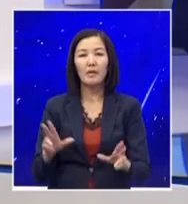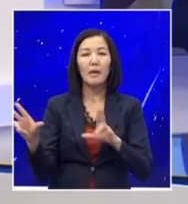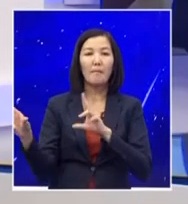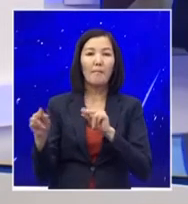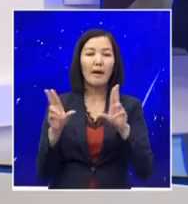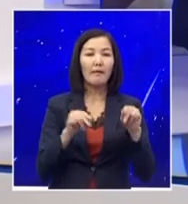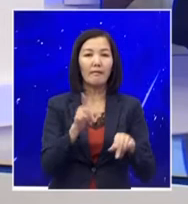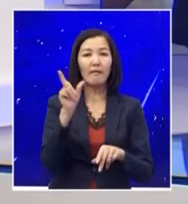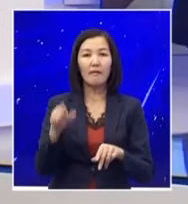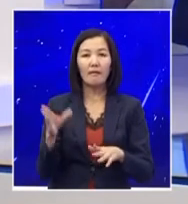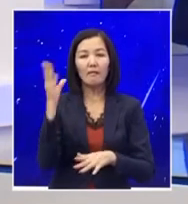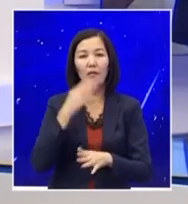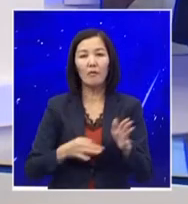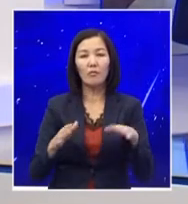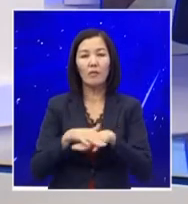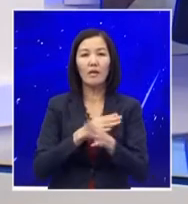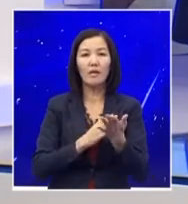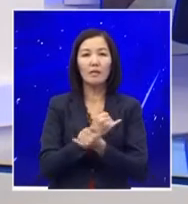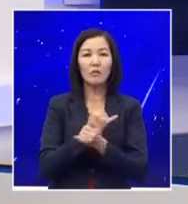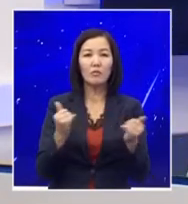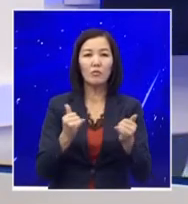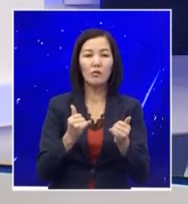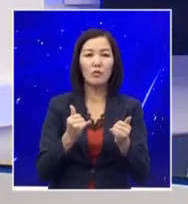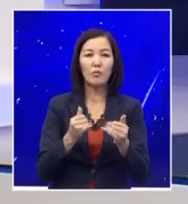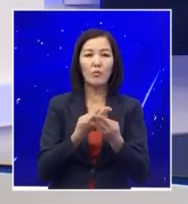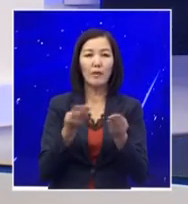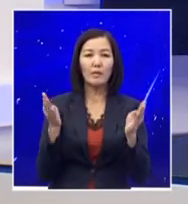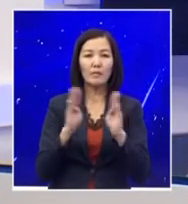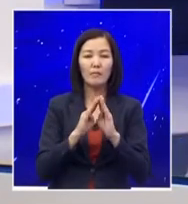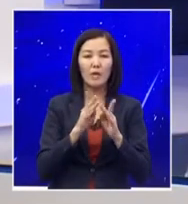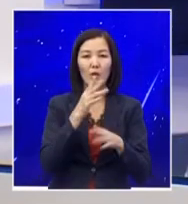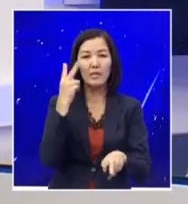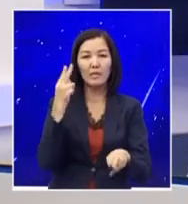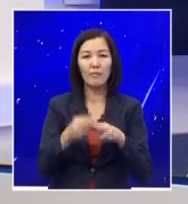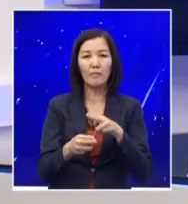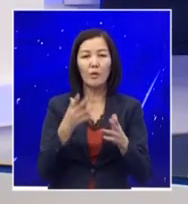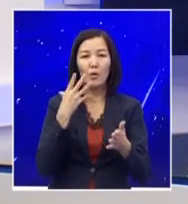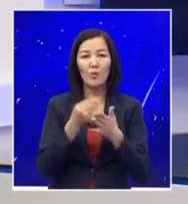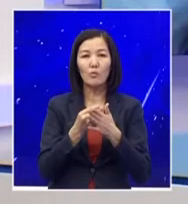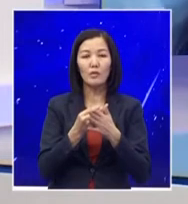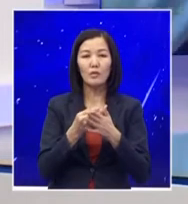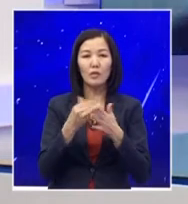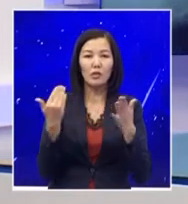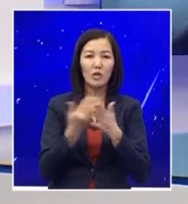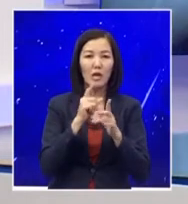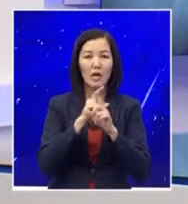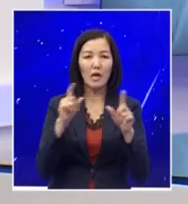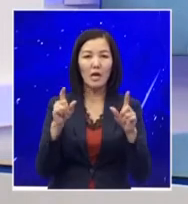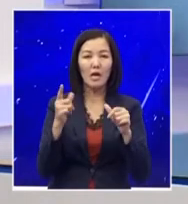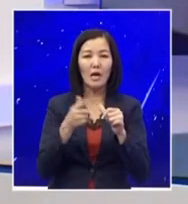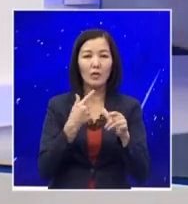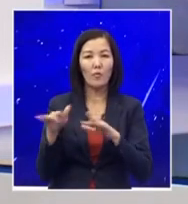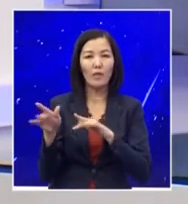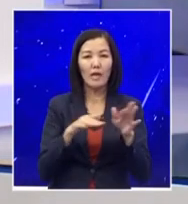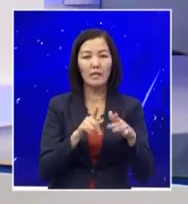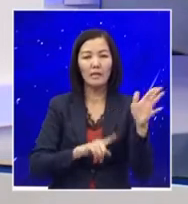Бақытты клиент Алматы облысының халыққа қызмет көрсету орталығы пандемия кезеңі біткенше өз құрылымдарында осындай атаумен жаңа акция